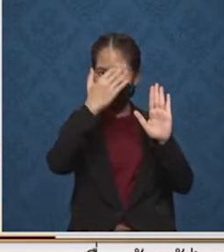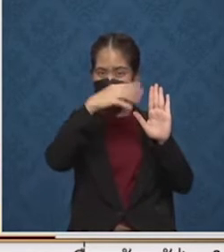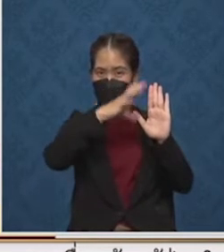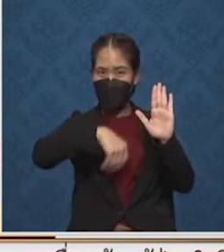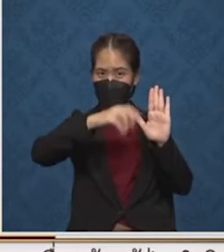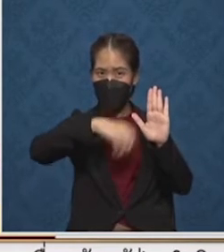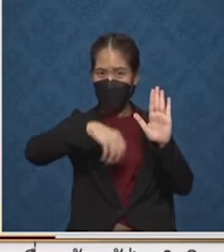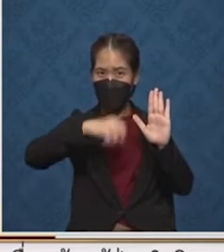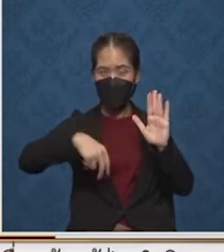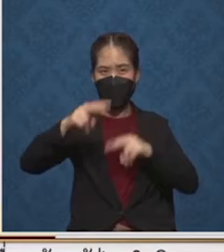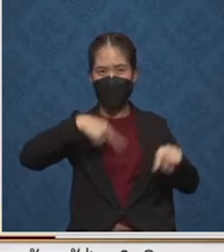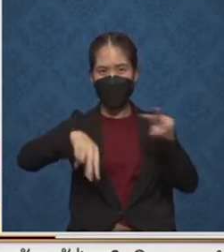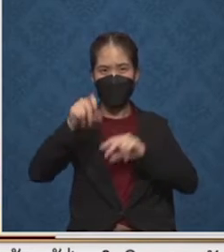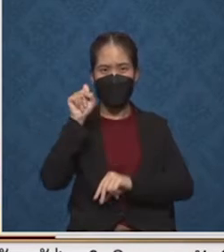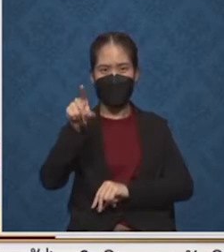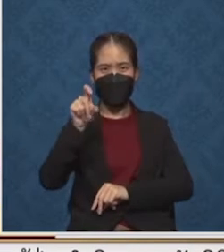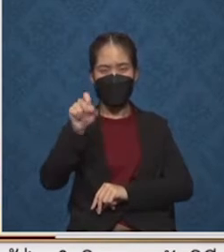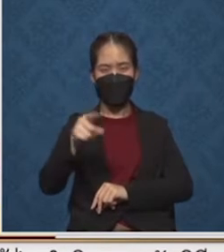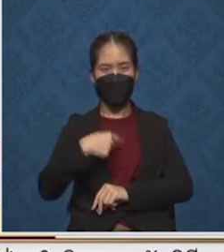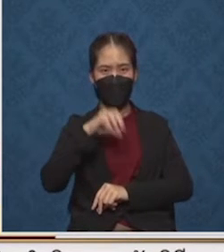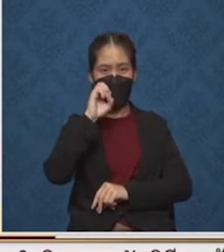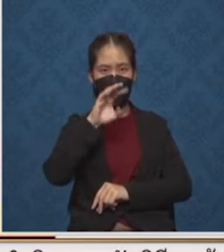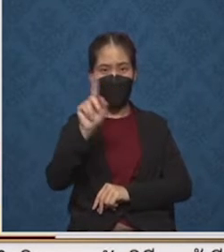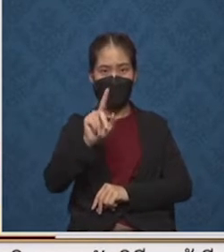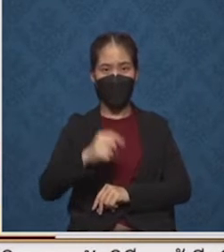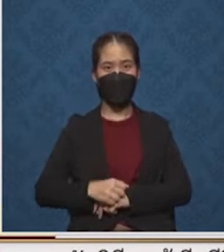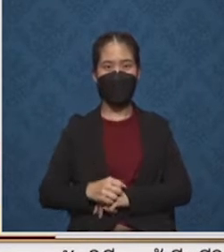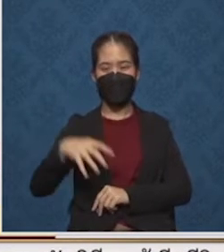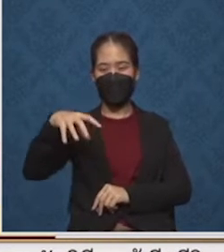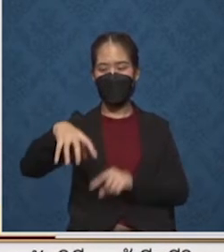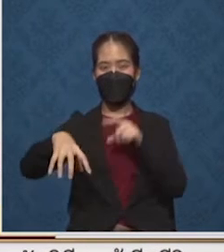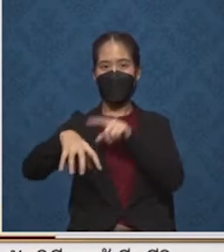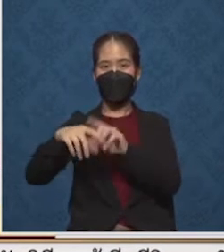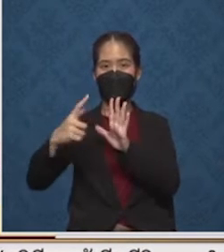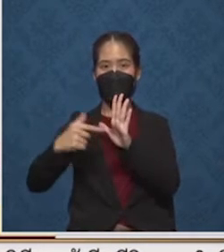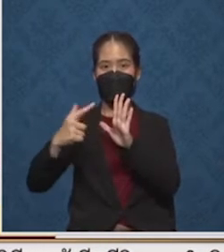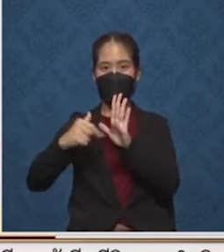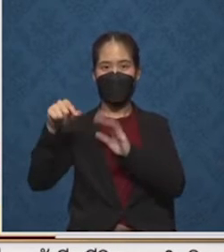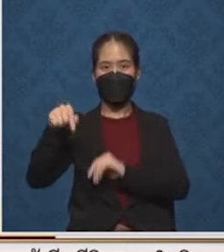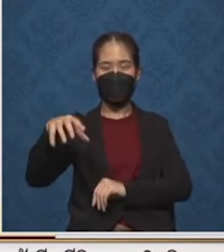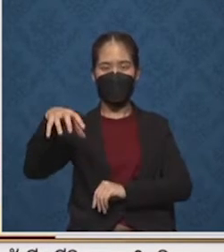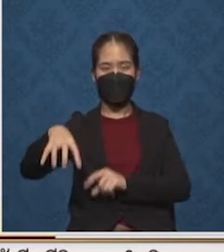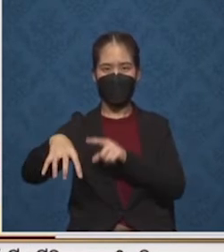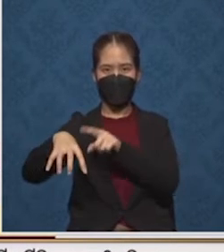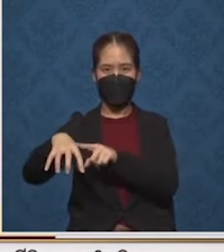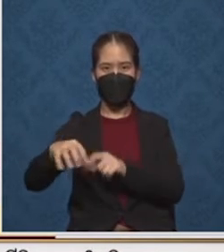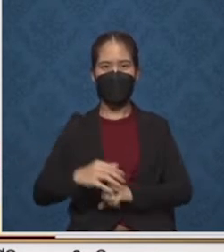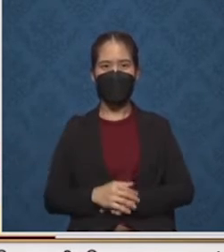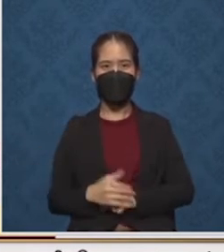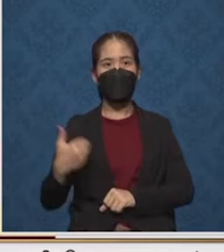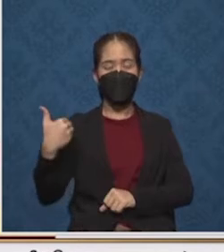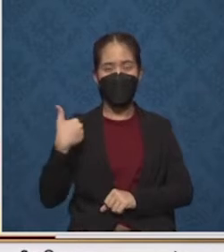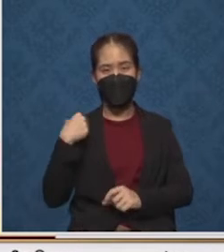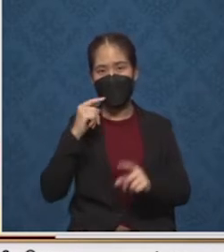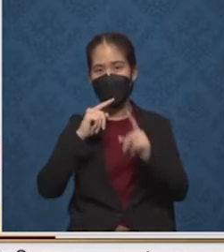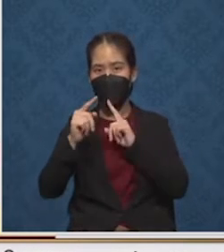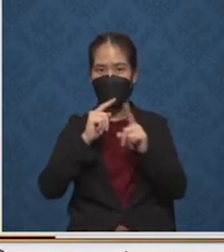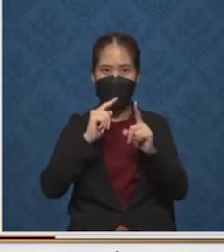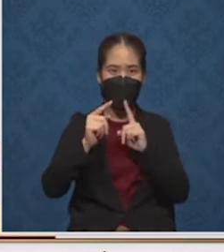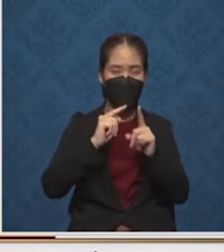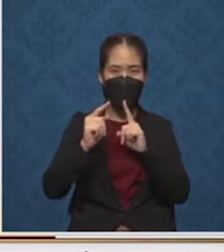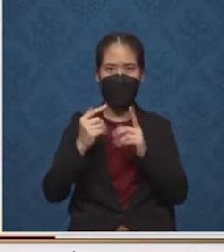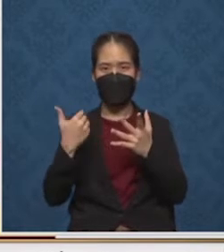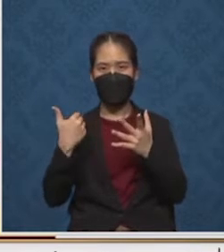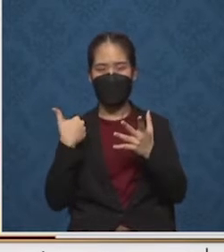ด่วนแจ้งไปหน่วยงานที่เกี่ยวข้องคือองค์การเภสัชกับก็มีการคุยกันไปกันมา